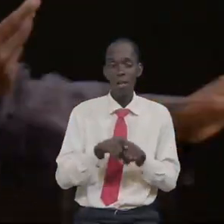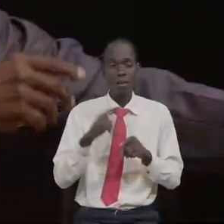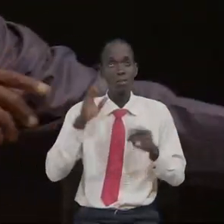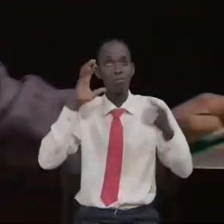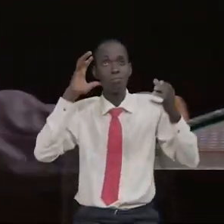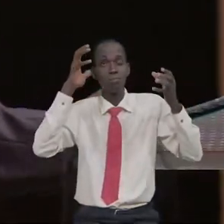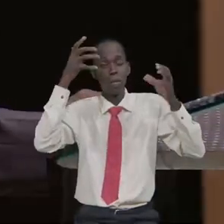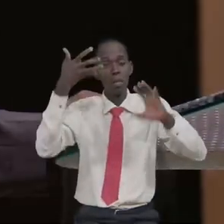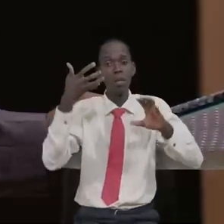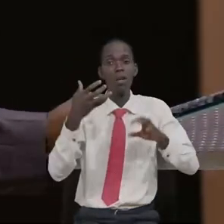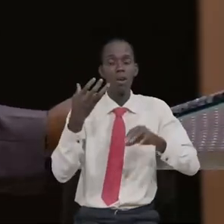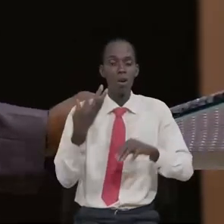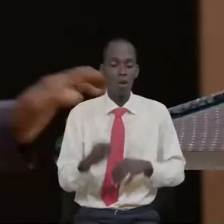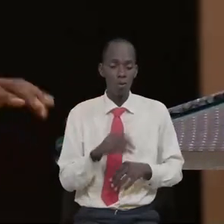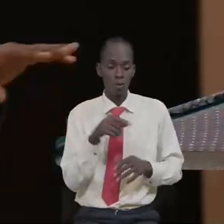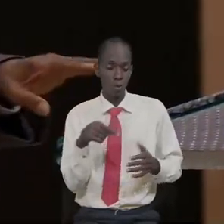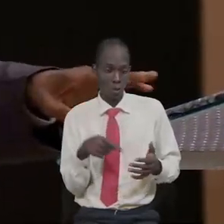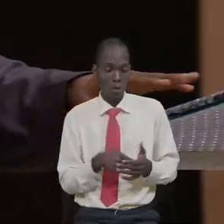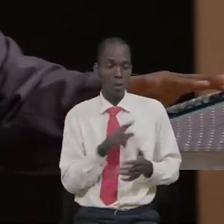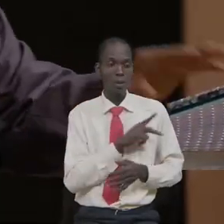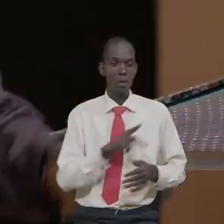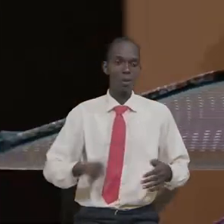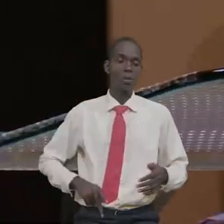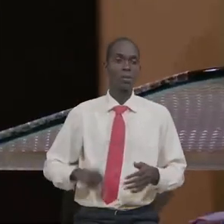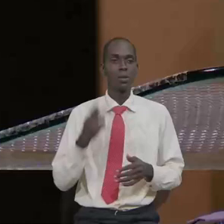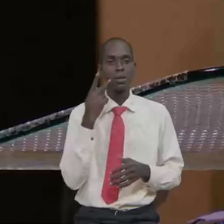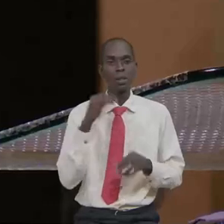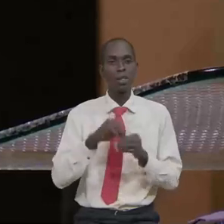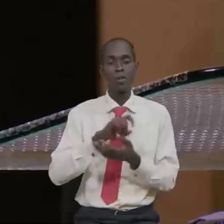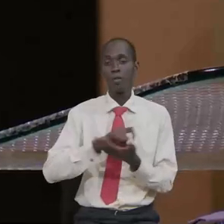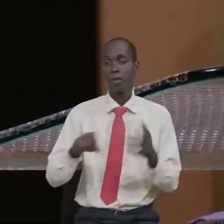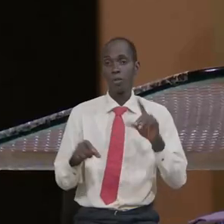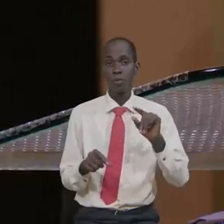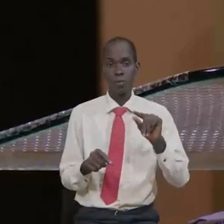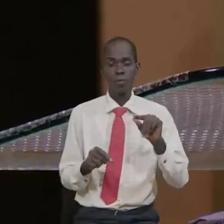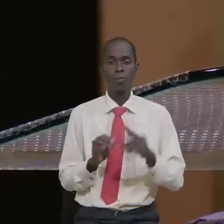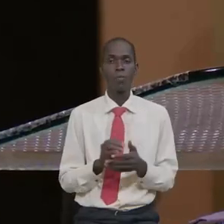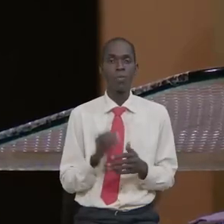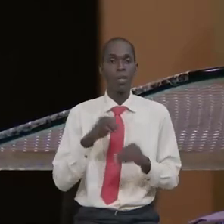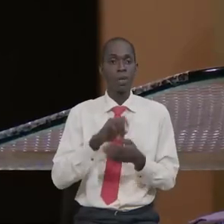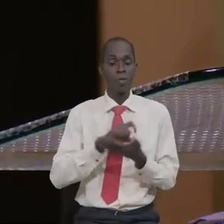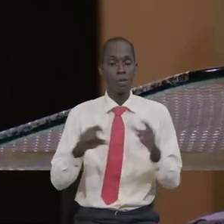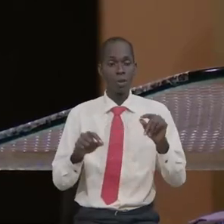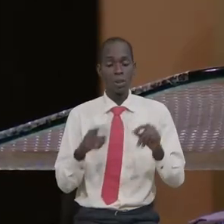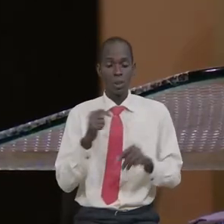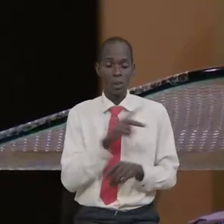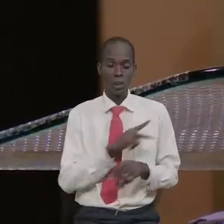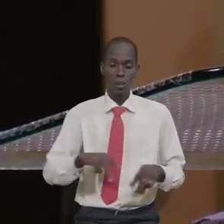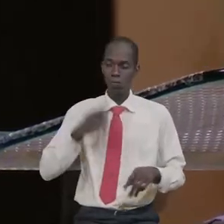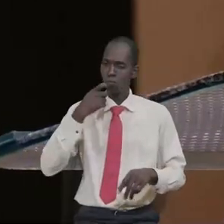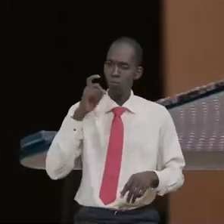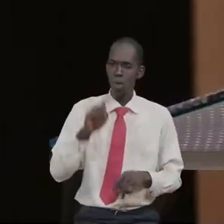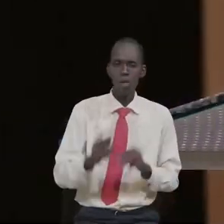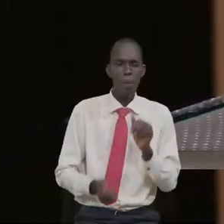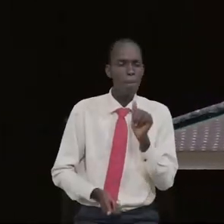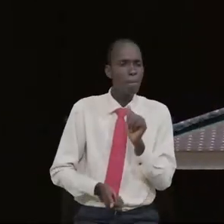aussi chaude que soit la furie de ce roi. Et le verset 20 dit, « Puis il commanda